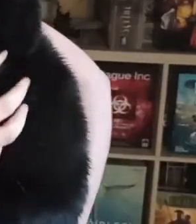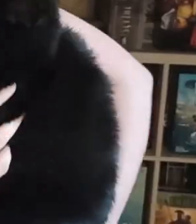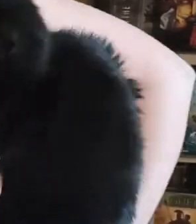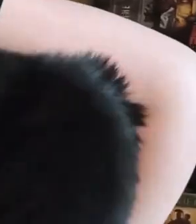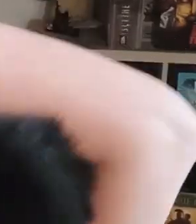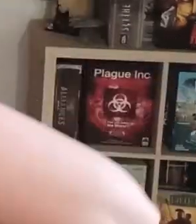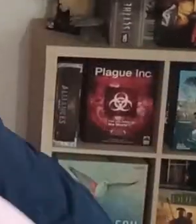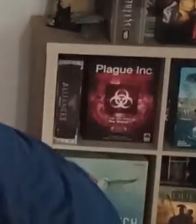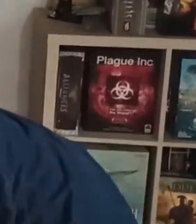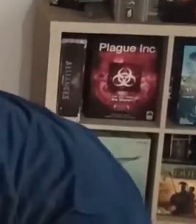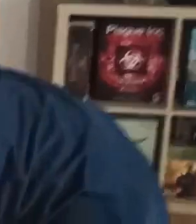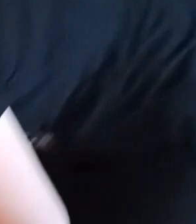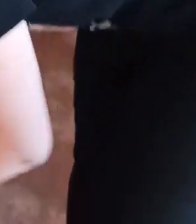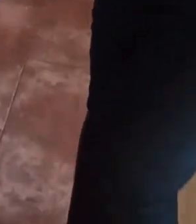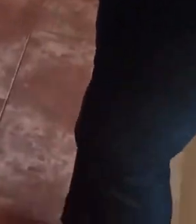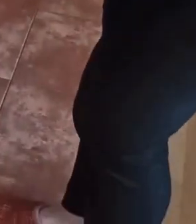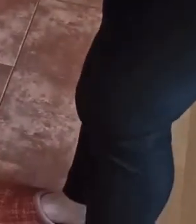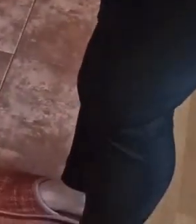Nakrmíme kocoura.